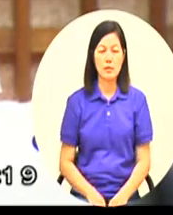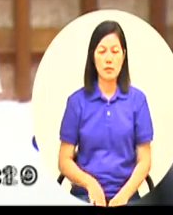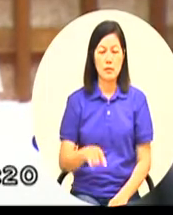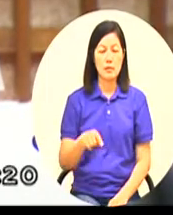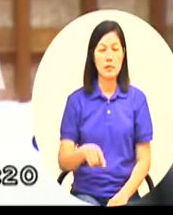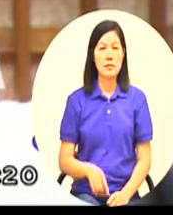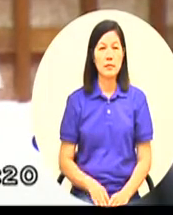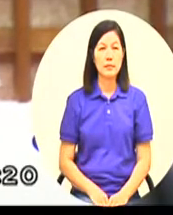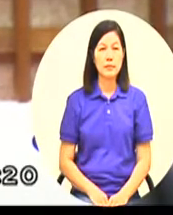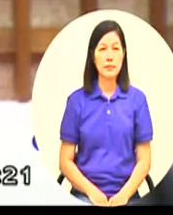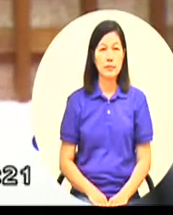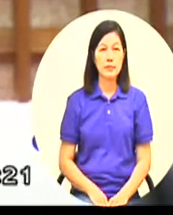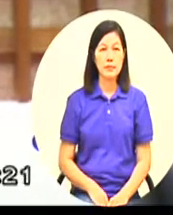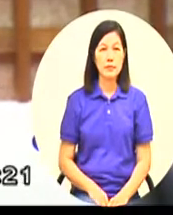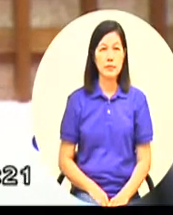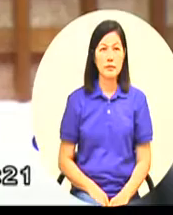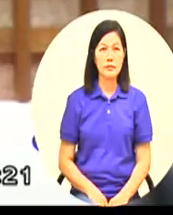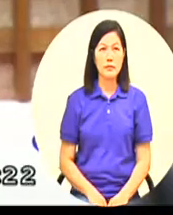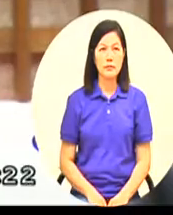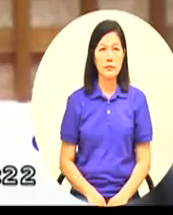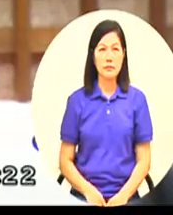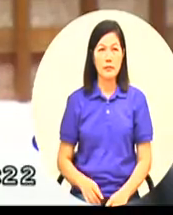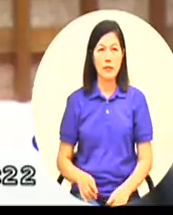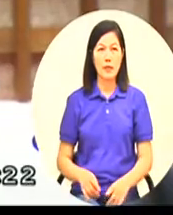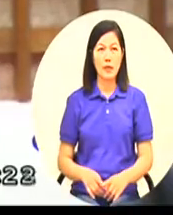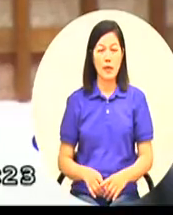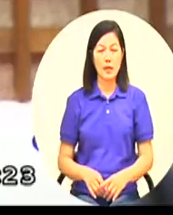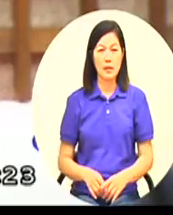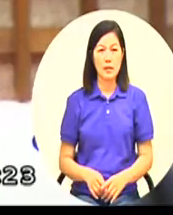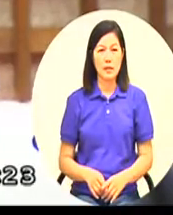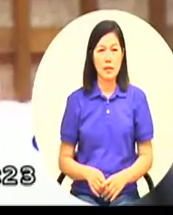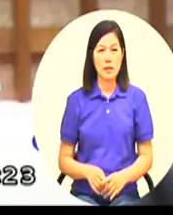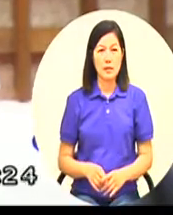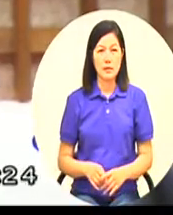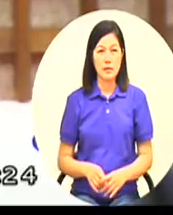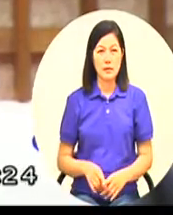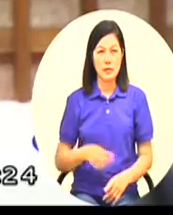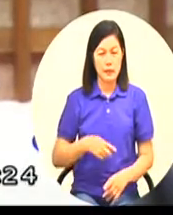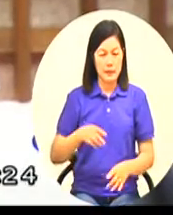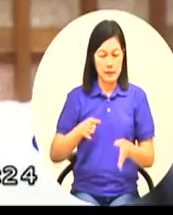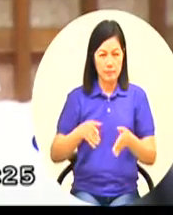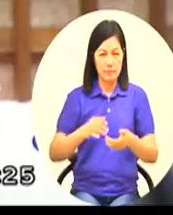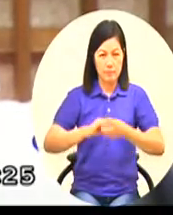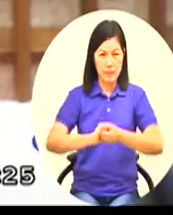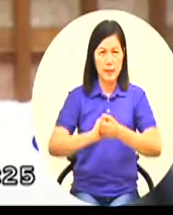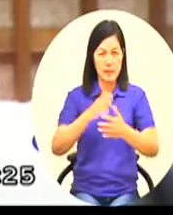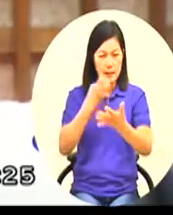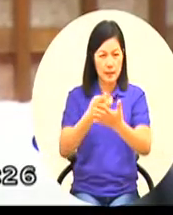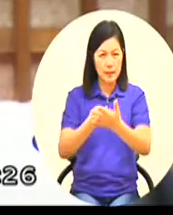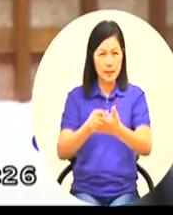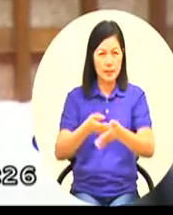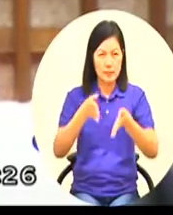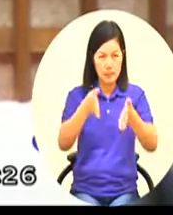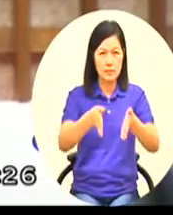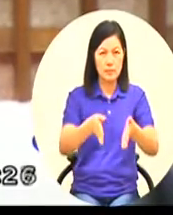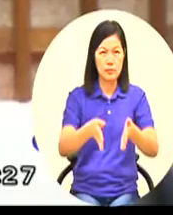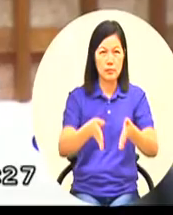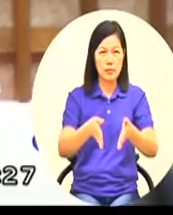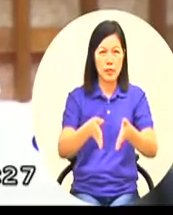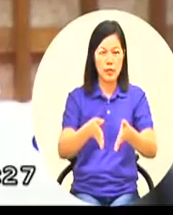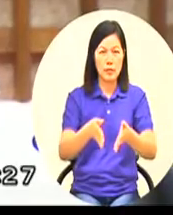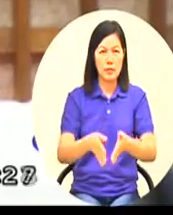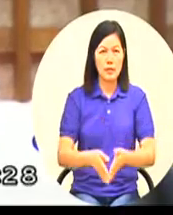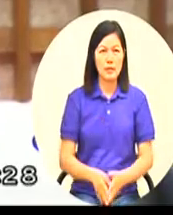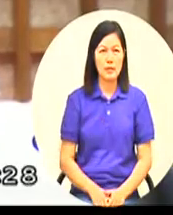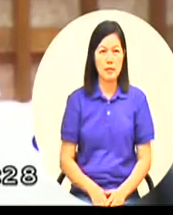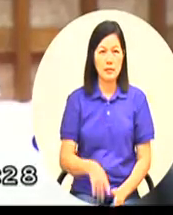为这一家， 这个一定要雷厉风行，才能吓阻未来的一个这个别人对不对的校友啊。 是， 好不好？这是第一